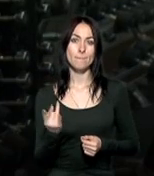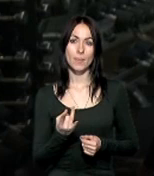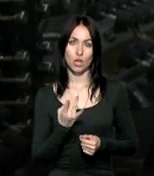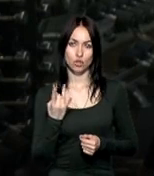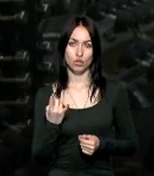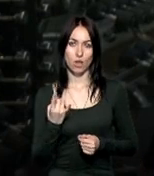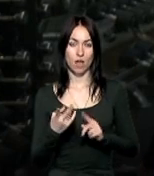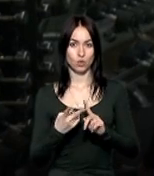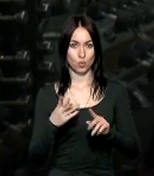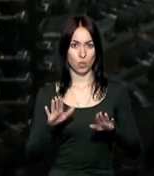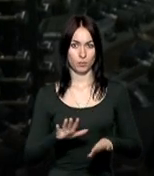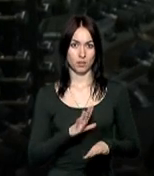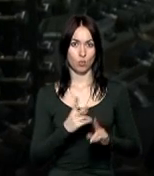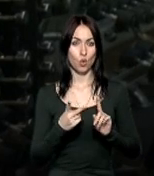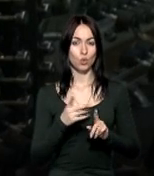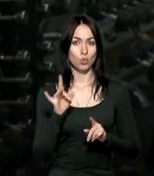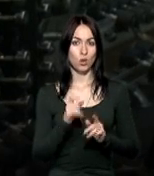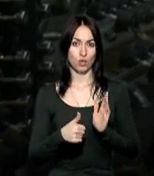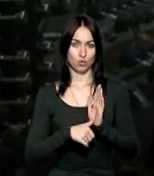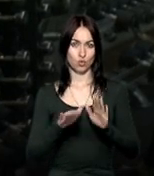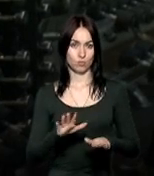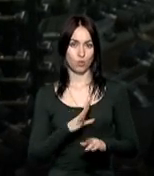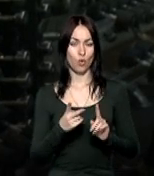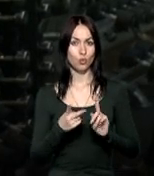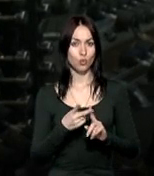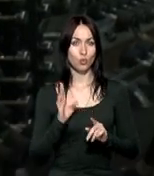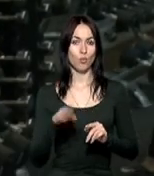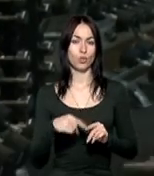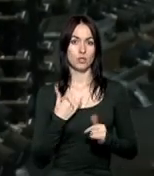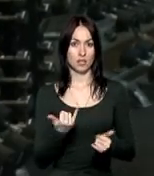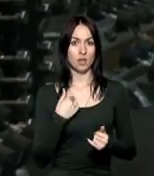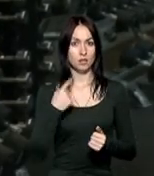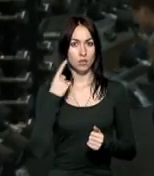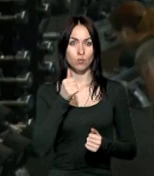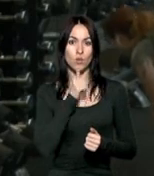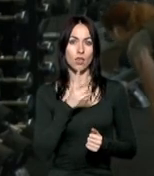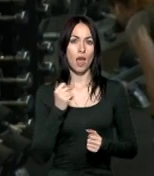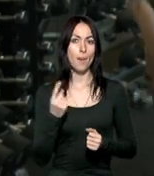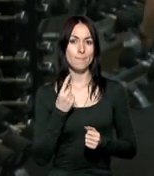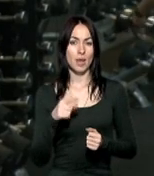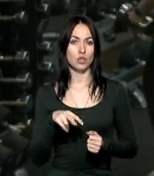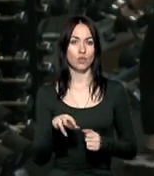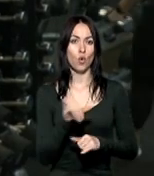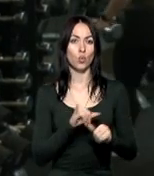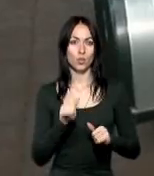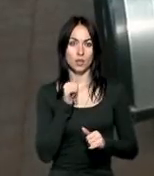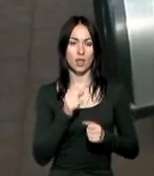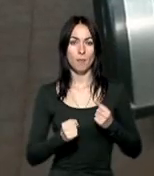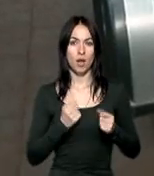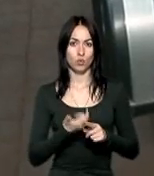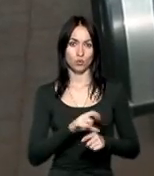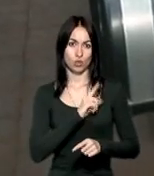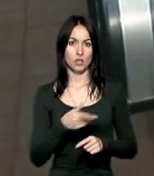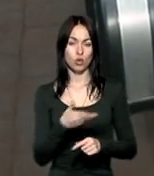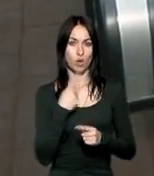Перший раз друге місце було, другий раз шосте було, потім друге. Зараз, думаю, спробую на перше вийти. Буду намагатися дуже сильно. Ми